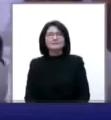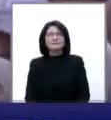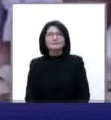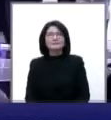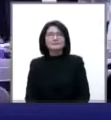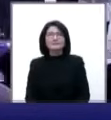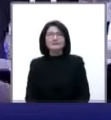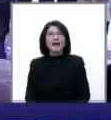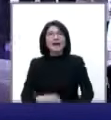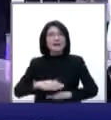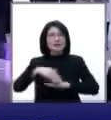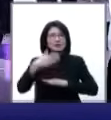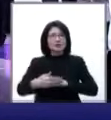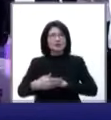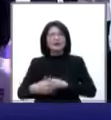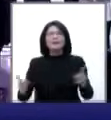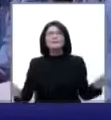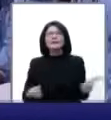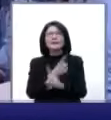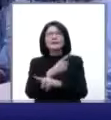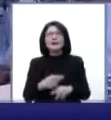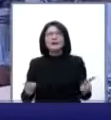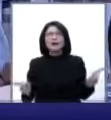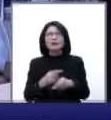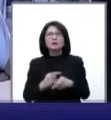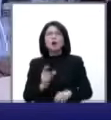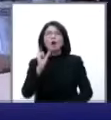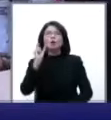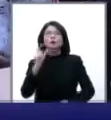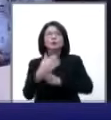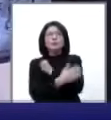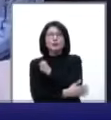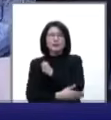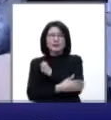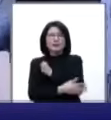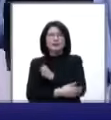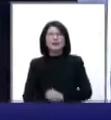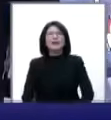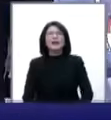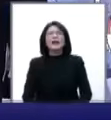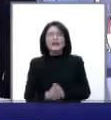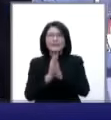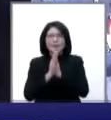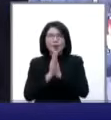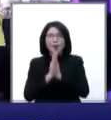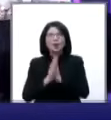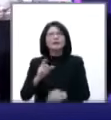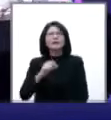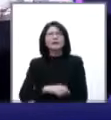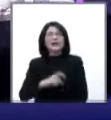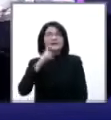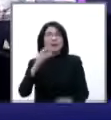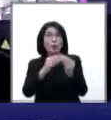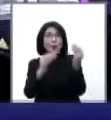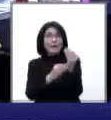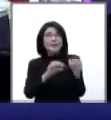apa ruang simbolik yang bagus sebenarnya dari presentasi Gibran dapat di awal itu hanya dia jatuh pada saat kemudian